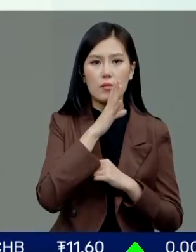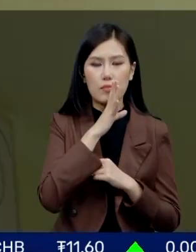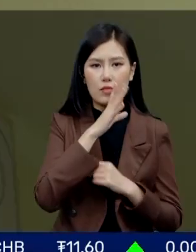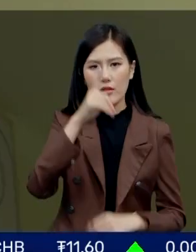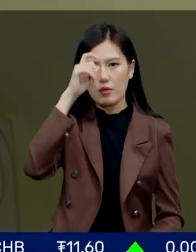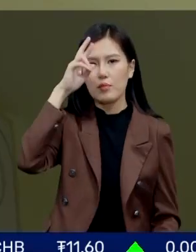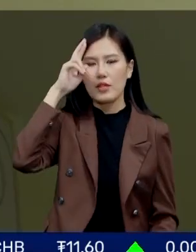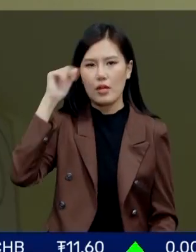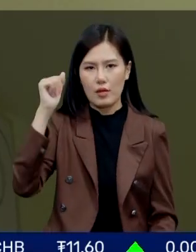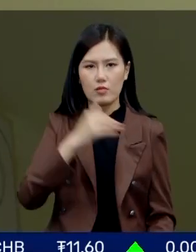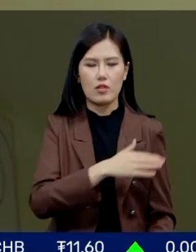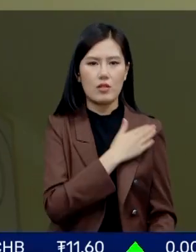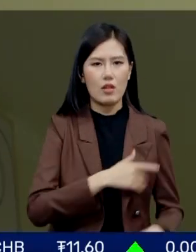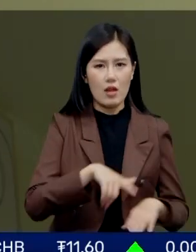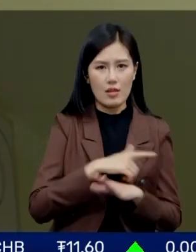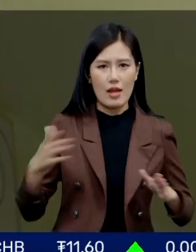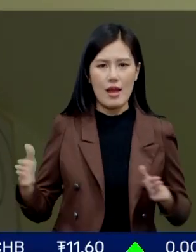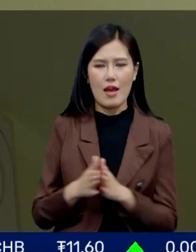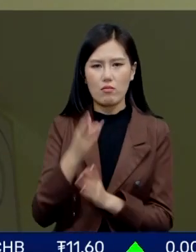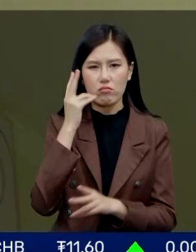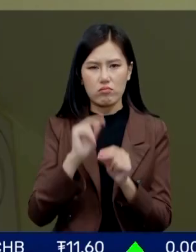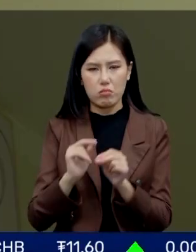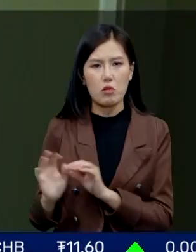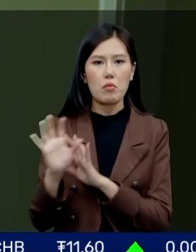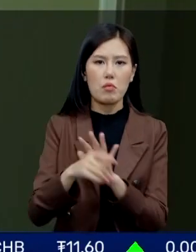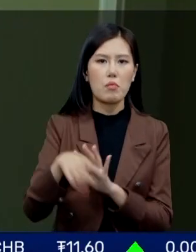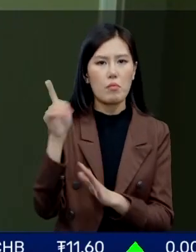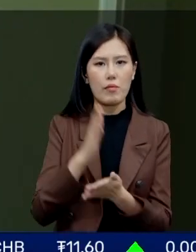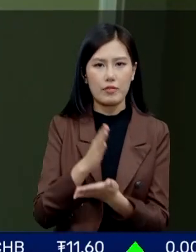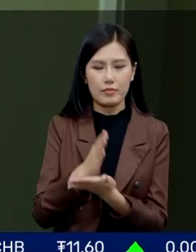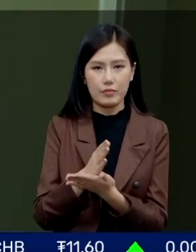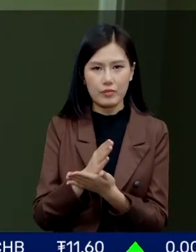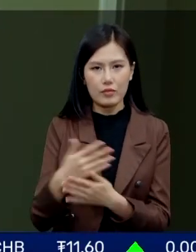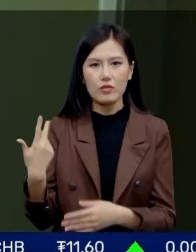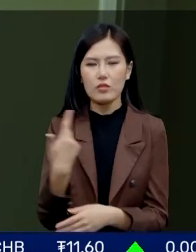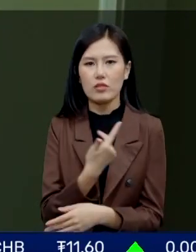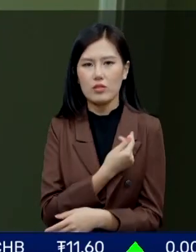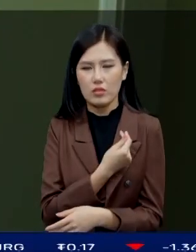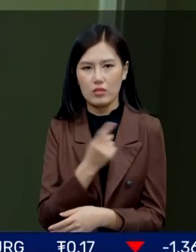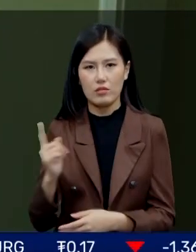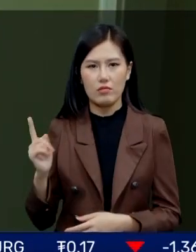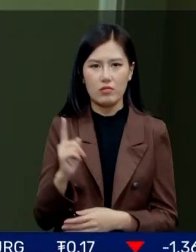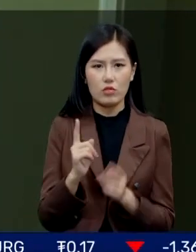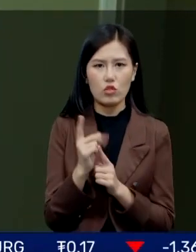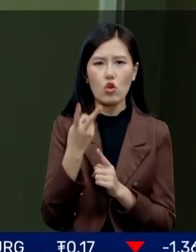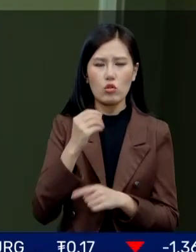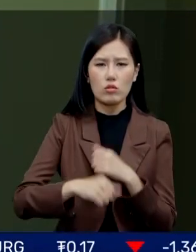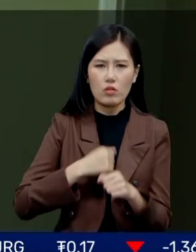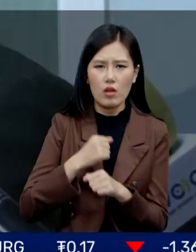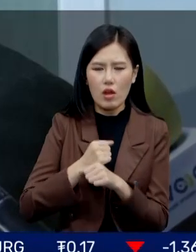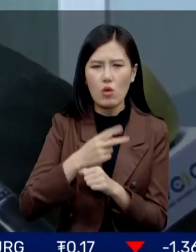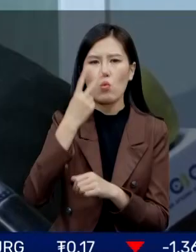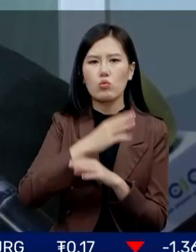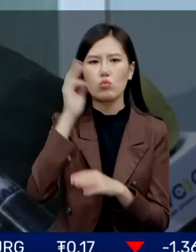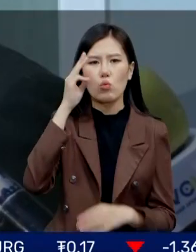болон цагдаагийн байгууллага тус эмнэлэгтэр хот ажиллаж байна. Совилгын эмчнэр болон хүүхдүүдэд тариа хийсэн 20 жилийн туршлагатай совилогч эмэгтэйгээс цагдаа нар мэдүүлэг